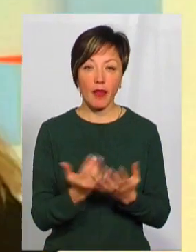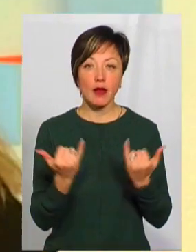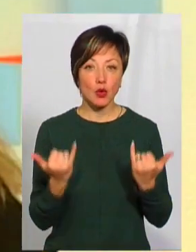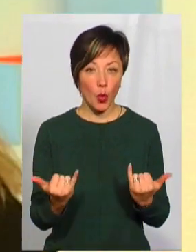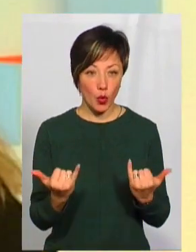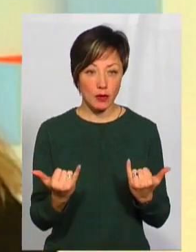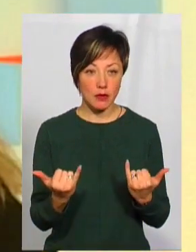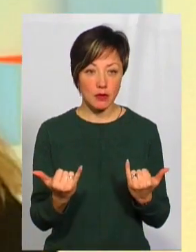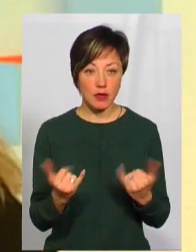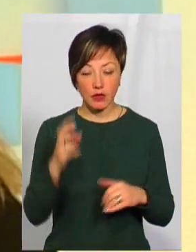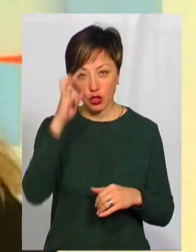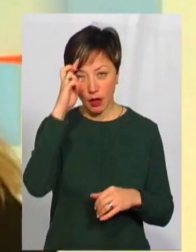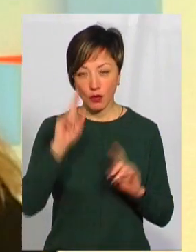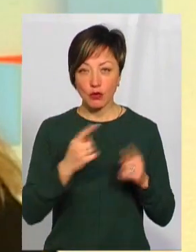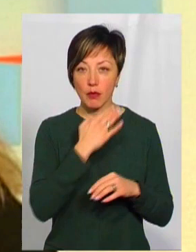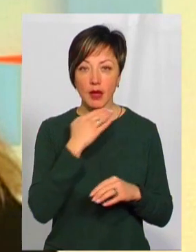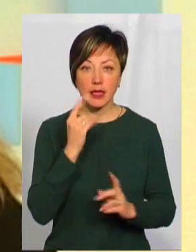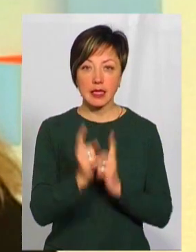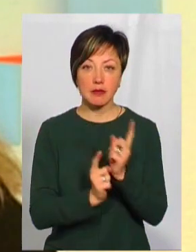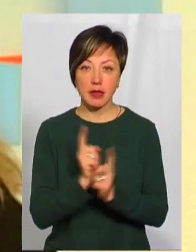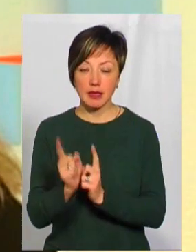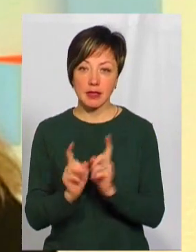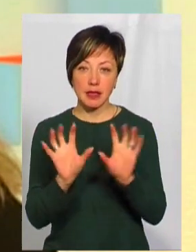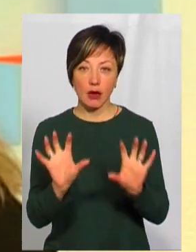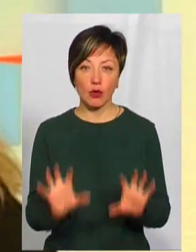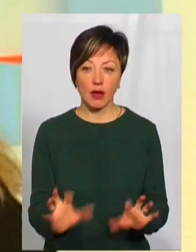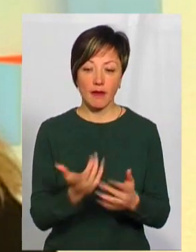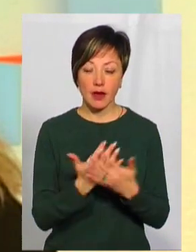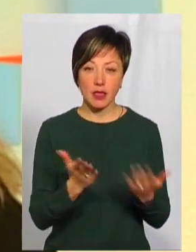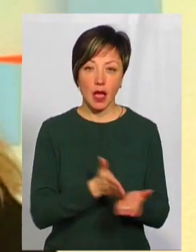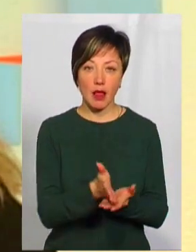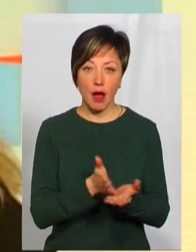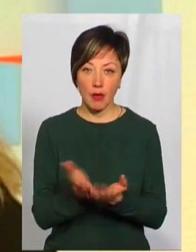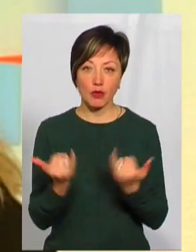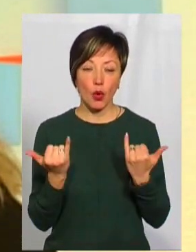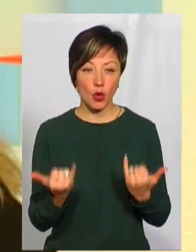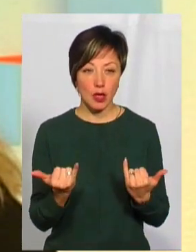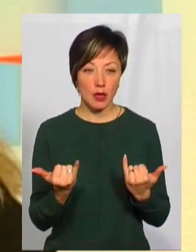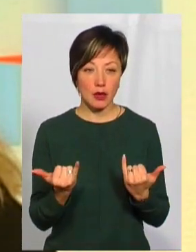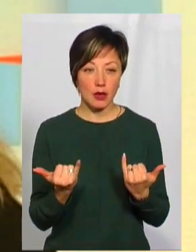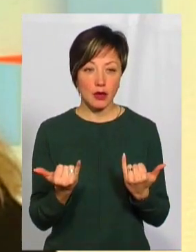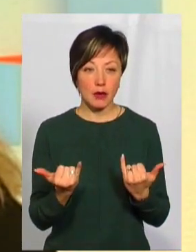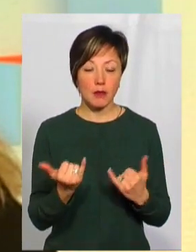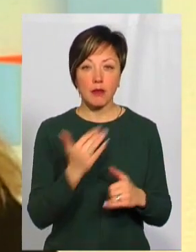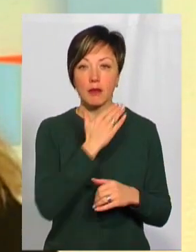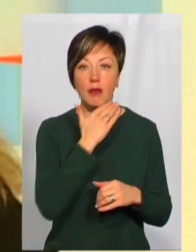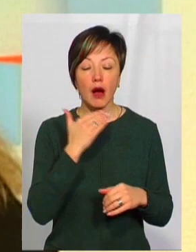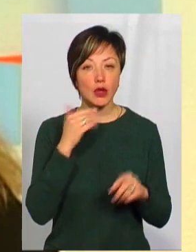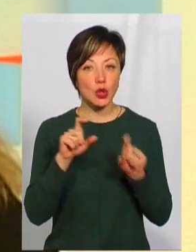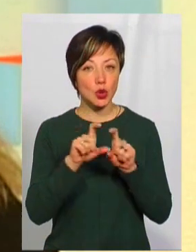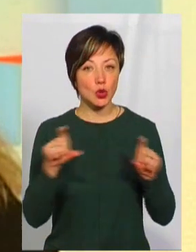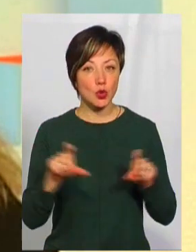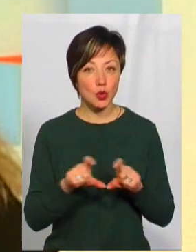На сьогодні в державі дуже багато змінюється різних законів у різних напрямках. І сьогодні багато